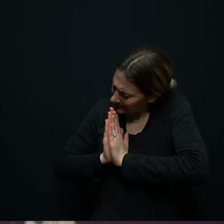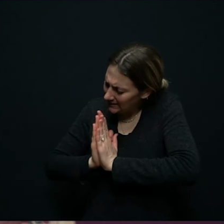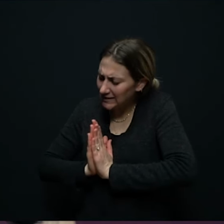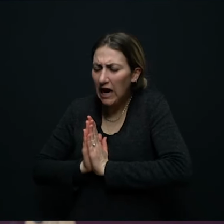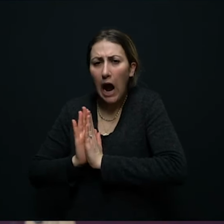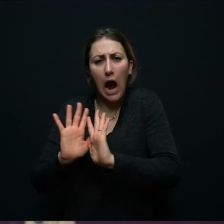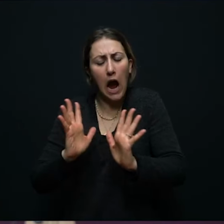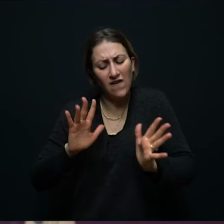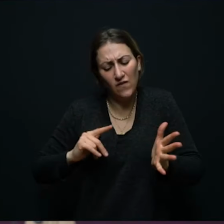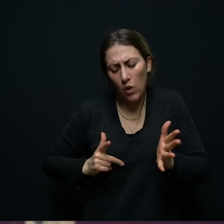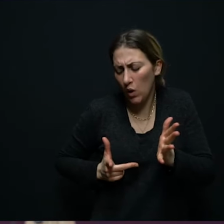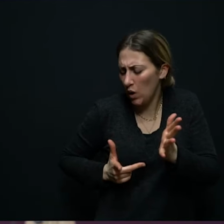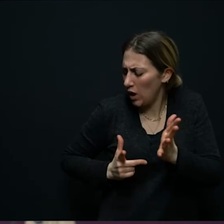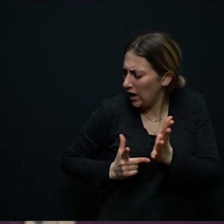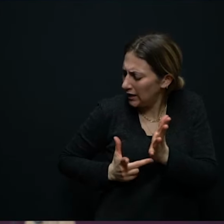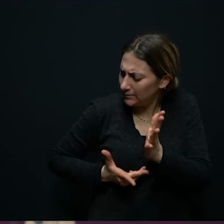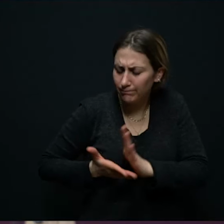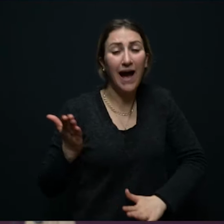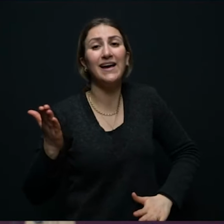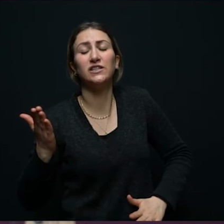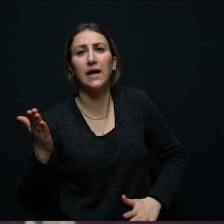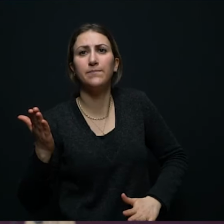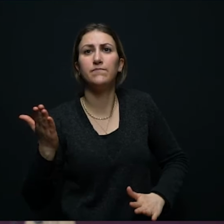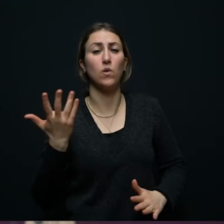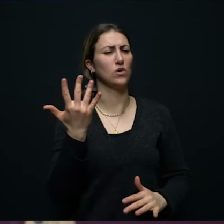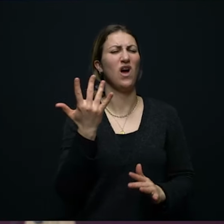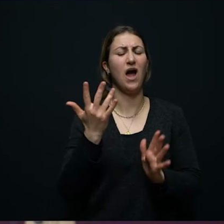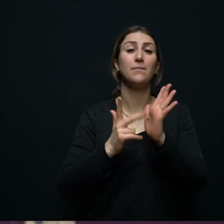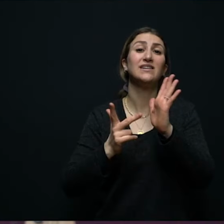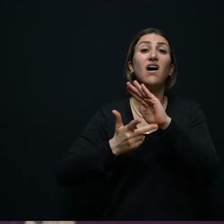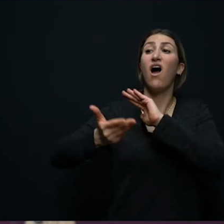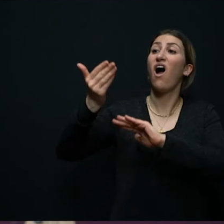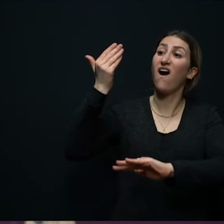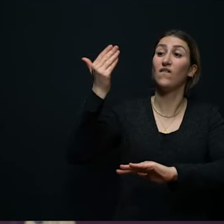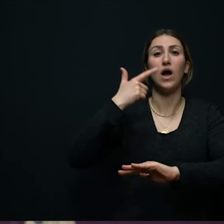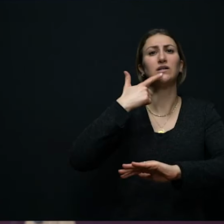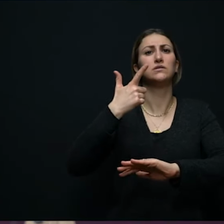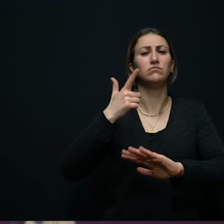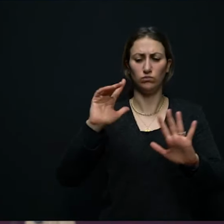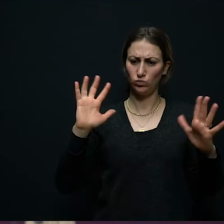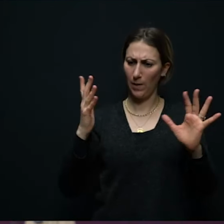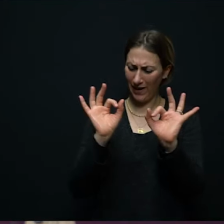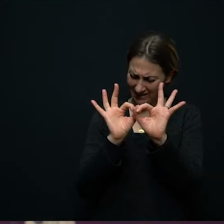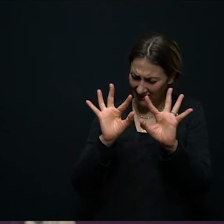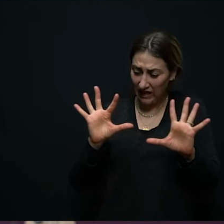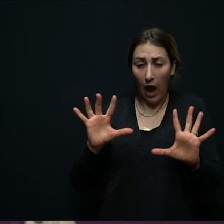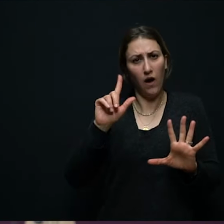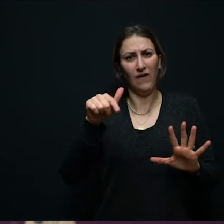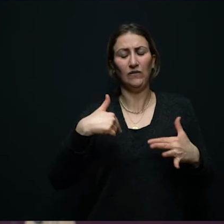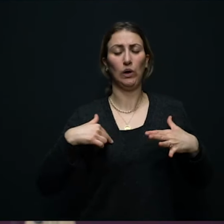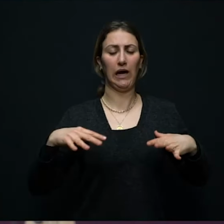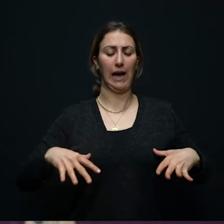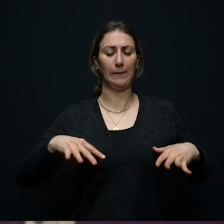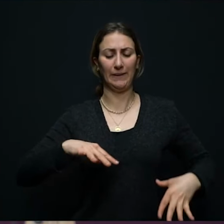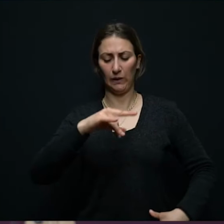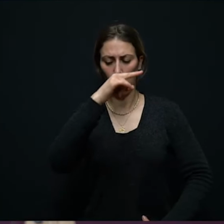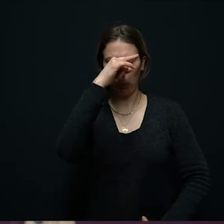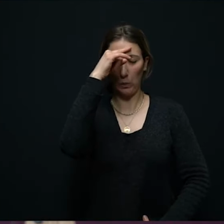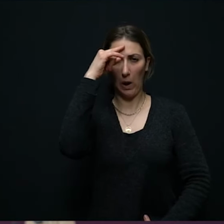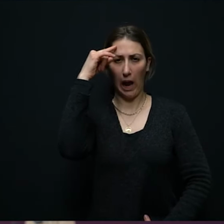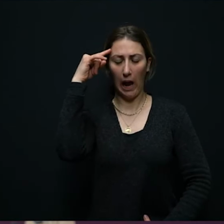parce que bien souvent on avait réduit la sainteté à s'habiller en noir prendre un air triste et donner un aspect